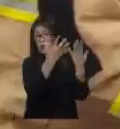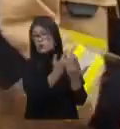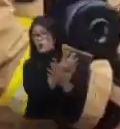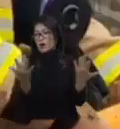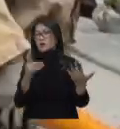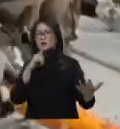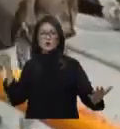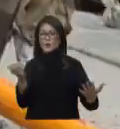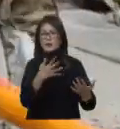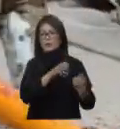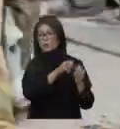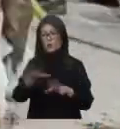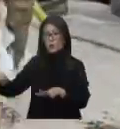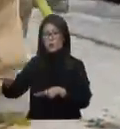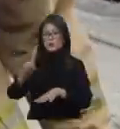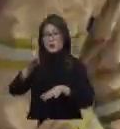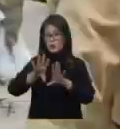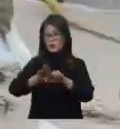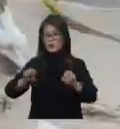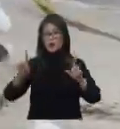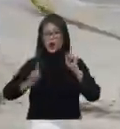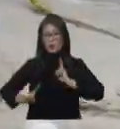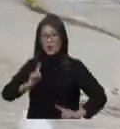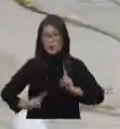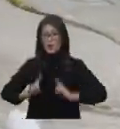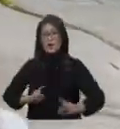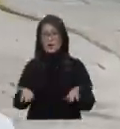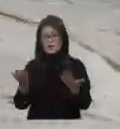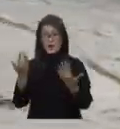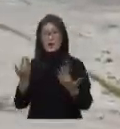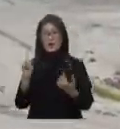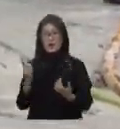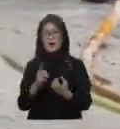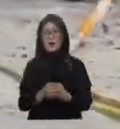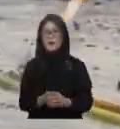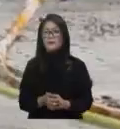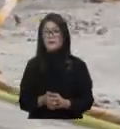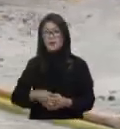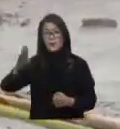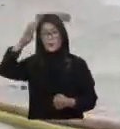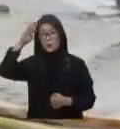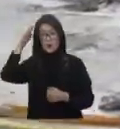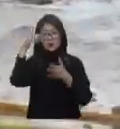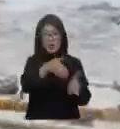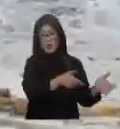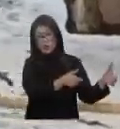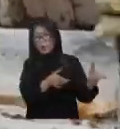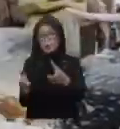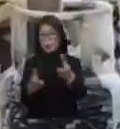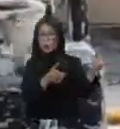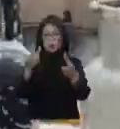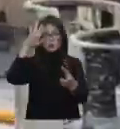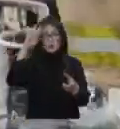Akibatnya, satu karyawan terluka ringan. Petugas pemadam kebakaran sempat kesulitan hingga akhirnya pemadaman dilakukan